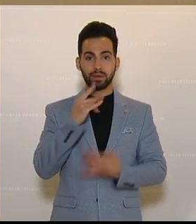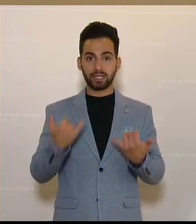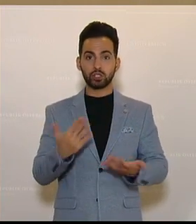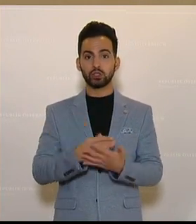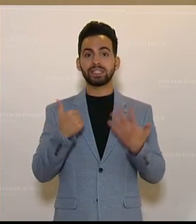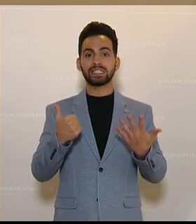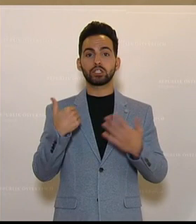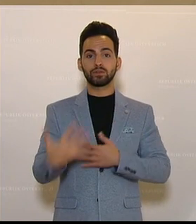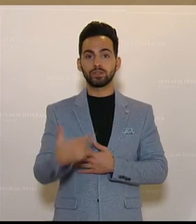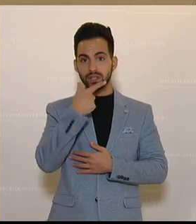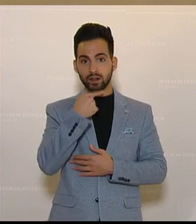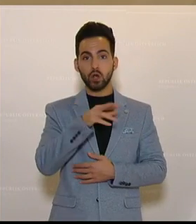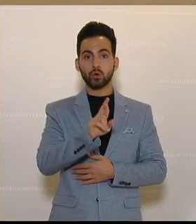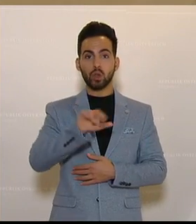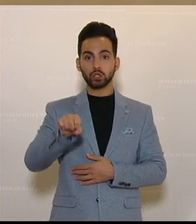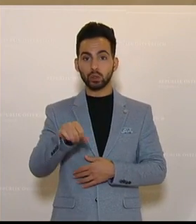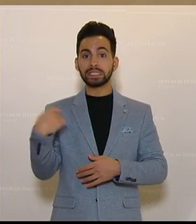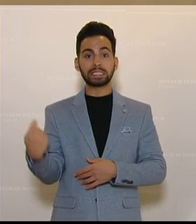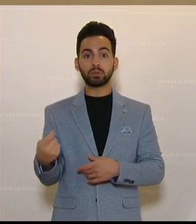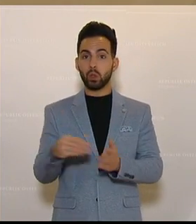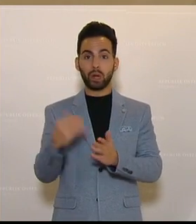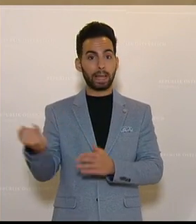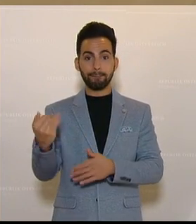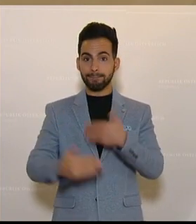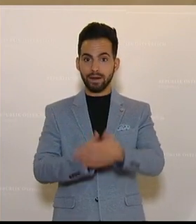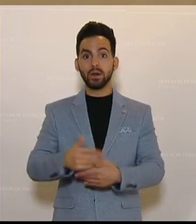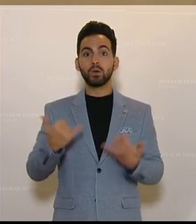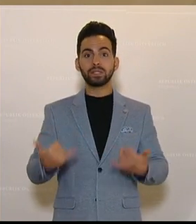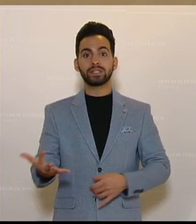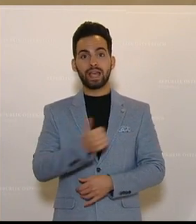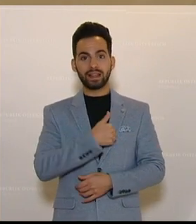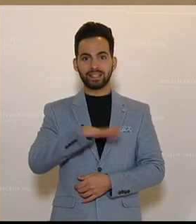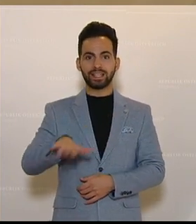mittlerweile 56, die Rolling Stones gibt es noch immer. Und es kommt endlich eine